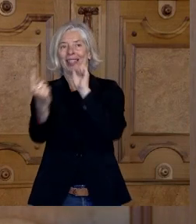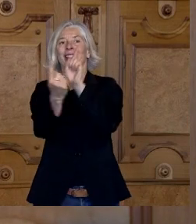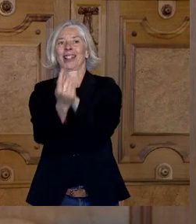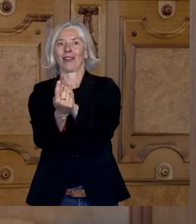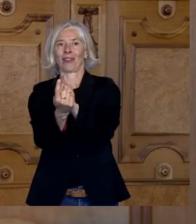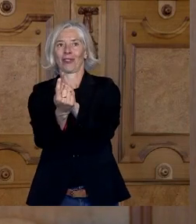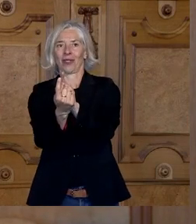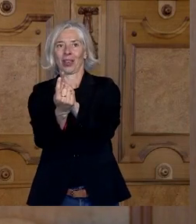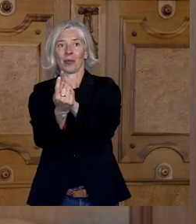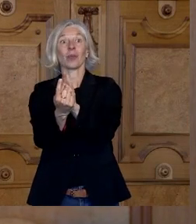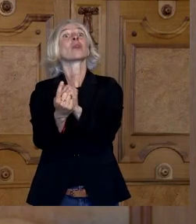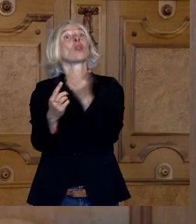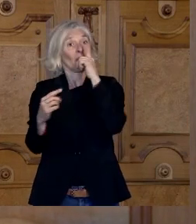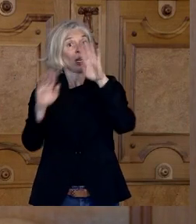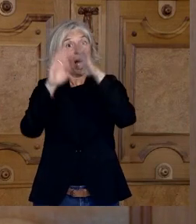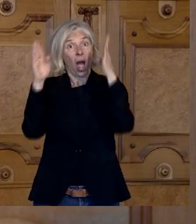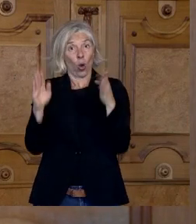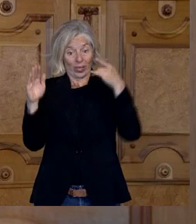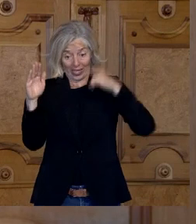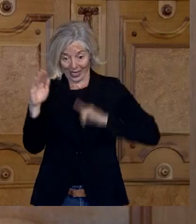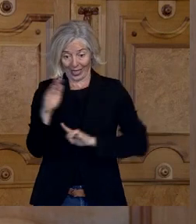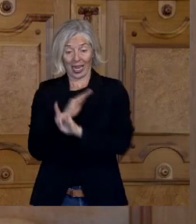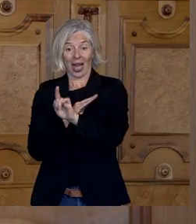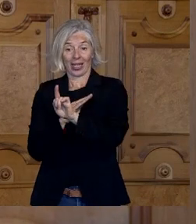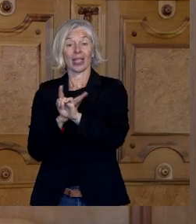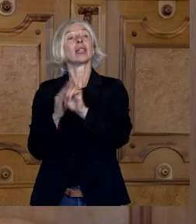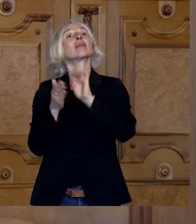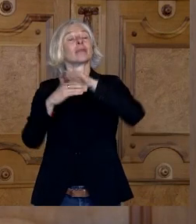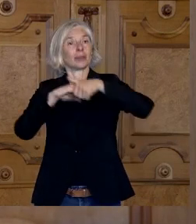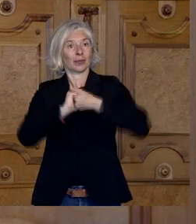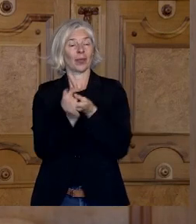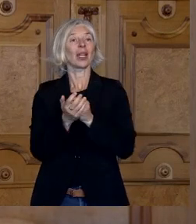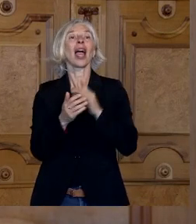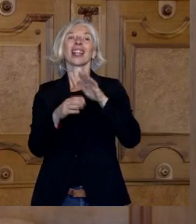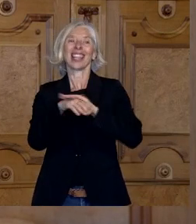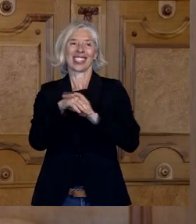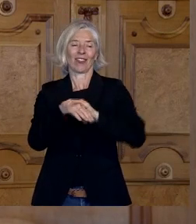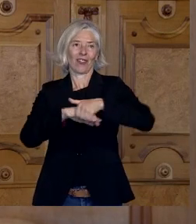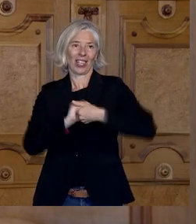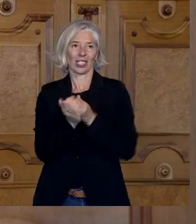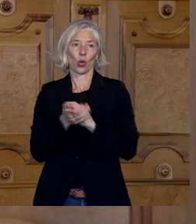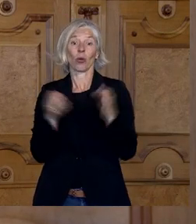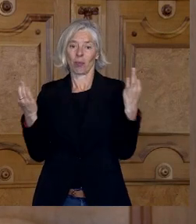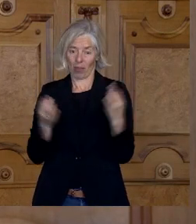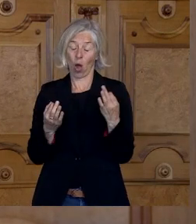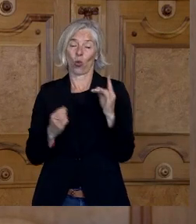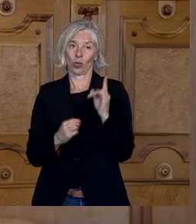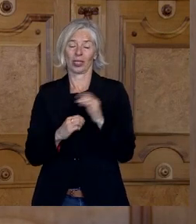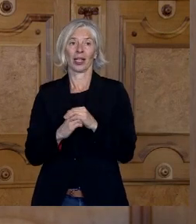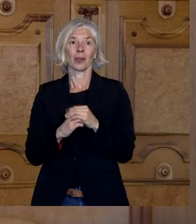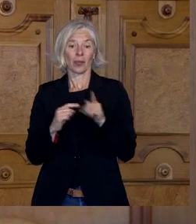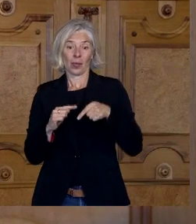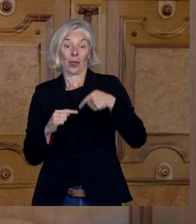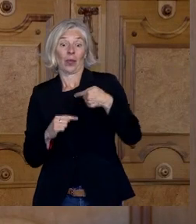der Einrichtung bewegen. Für den Muttertag, der ja nun da ist, werden wir natürlich die